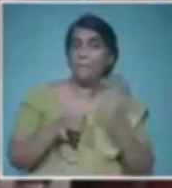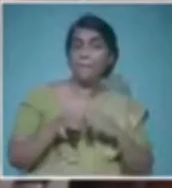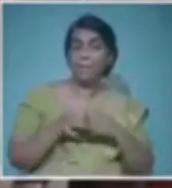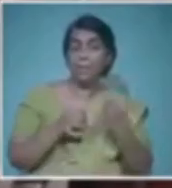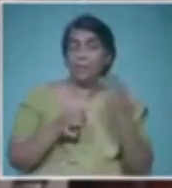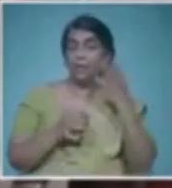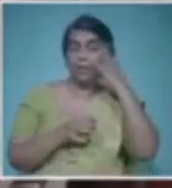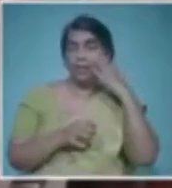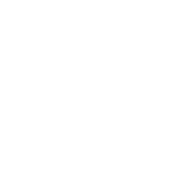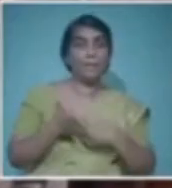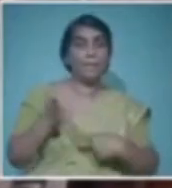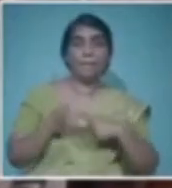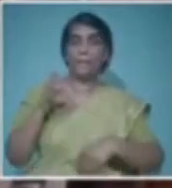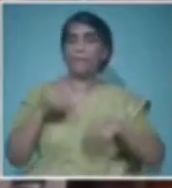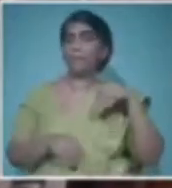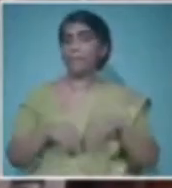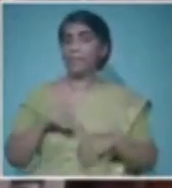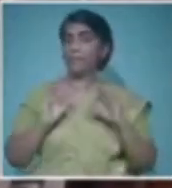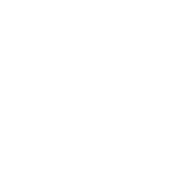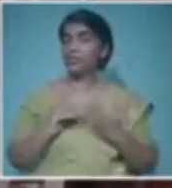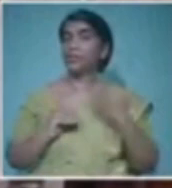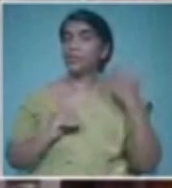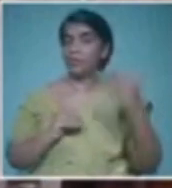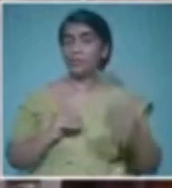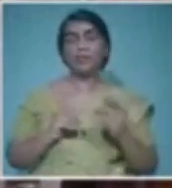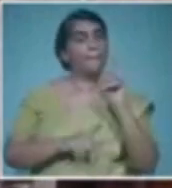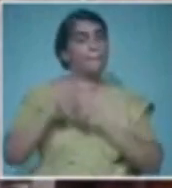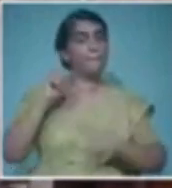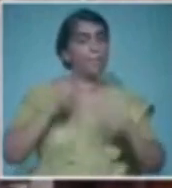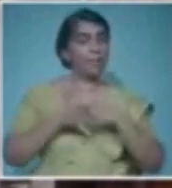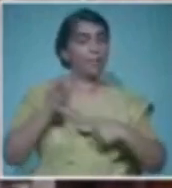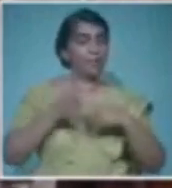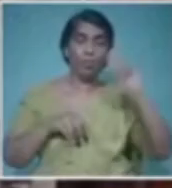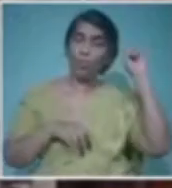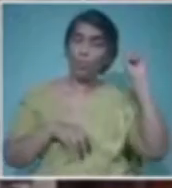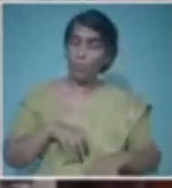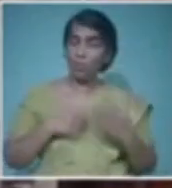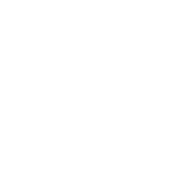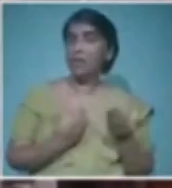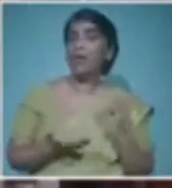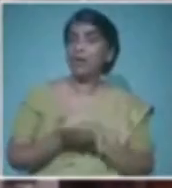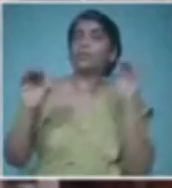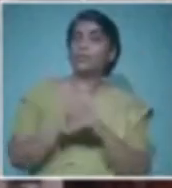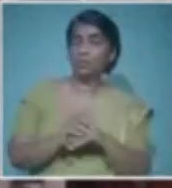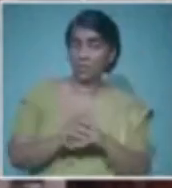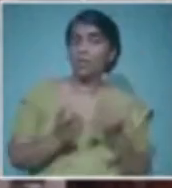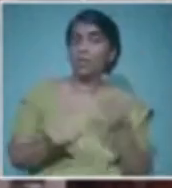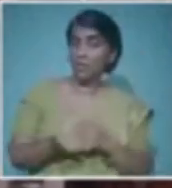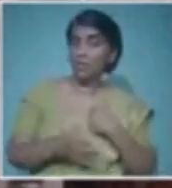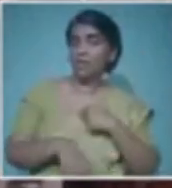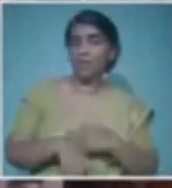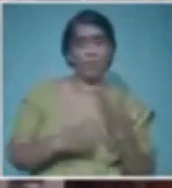தயார்படுத்தி நாங்கள் இன்னொரு பாராளுமன்ற தேர்தலுக்கு செல்வதாக இருந்தால் ஆக குறைந்தது 2 வருடங்கள் எங்களுக்கு தேவை. ஆகவே